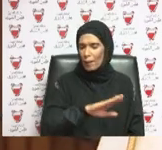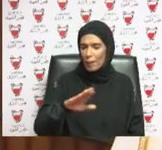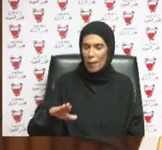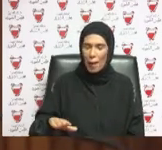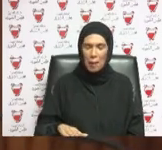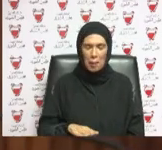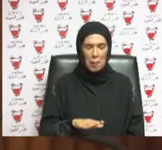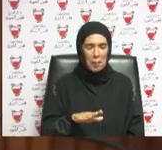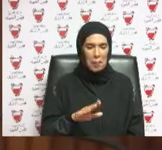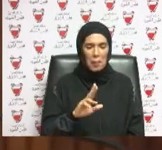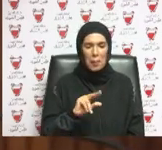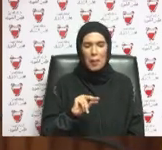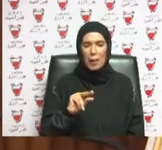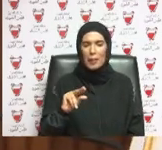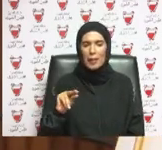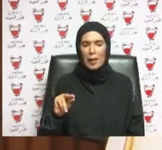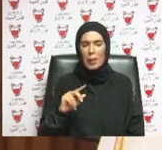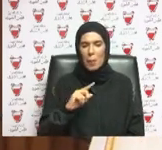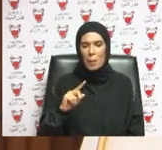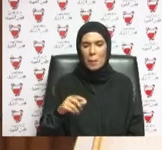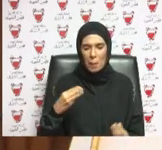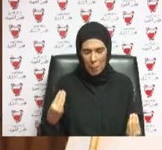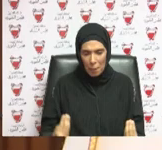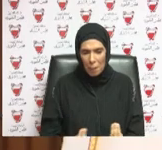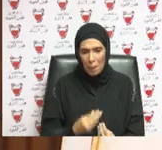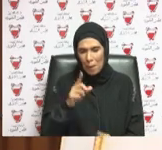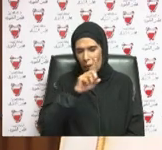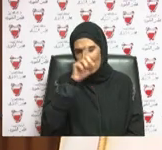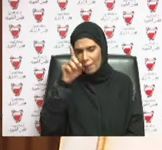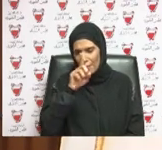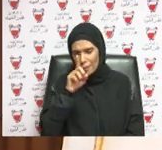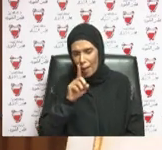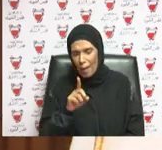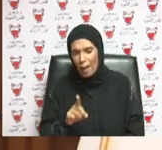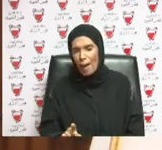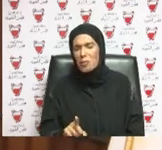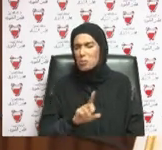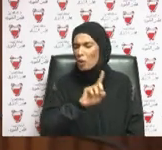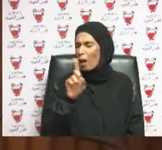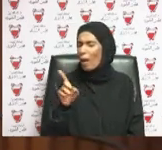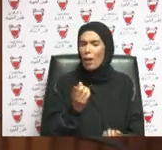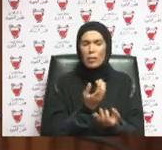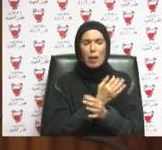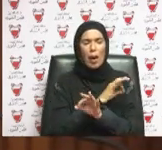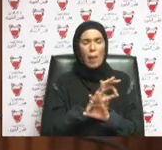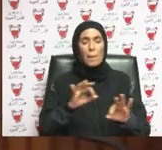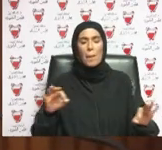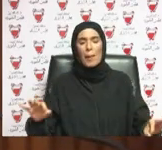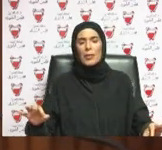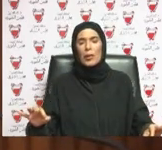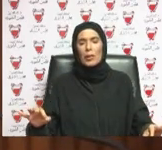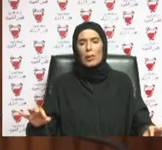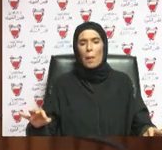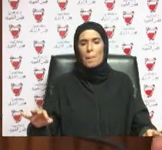كأنه طوال الوقت معهم، يسأل عن الكبار ويسأل عن الصغار، من